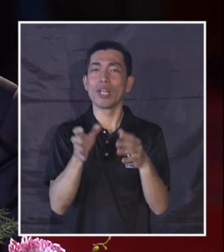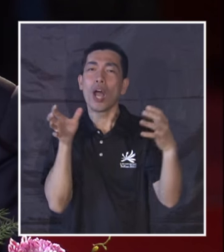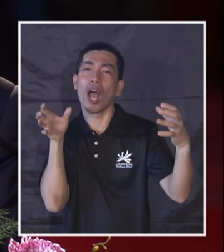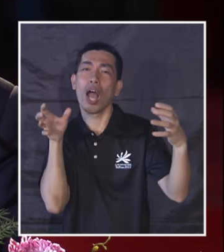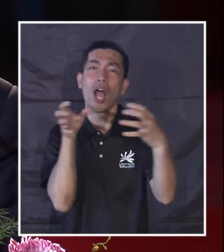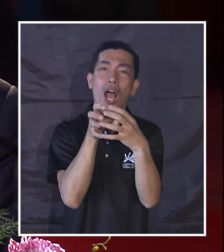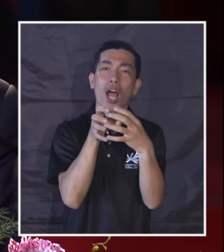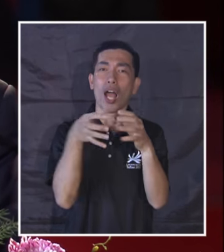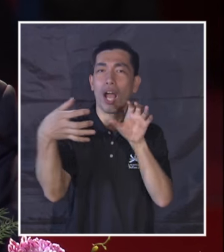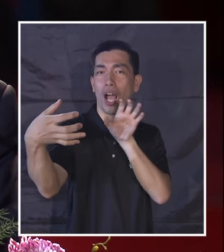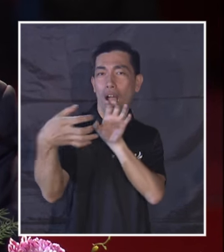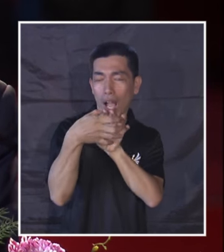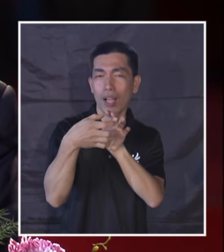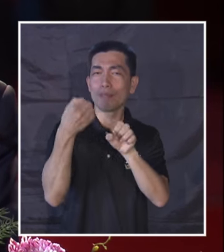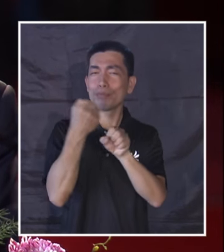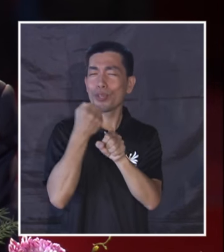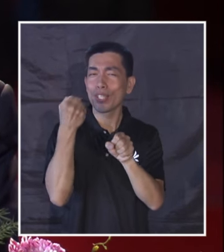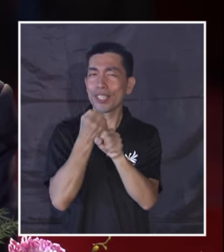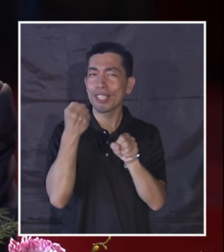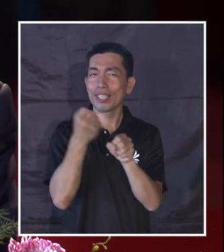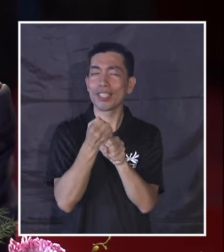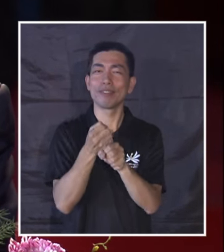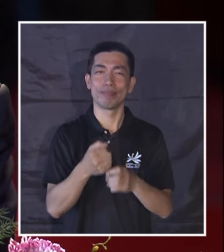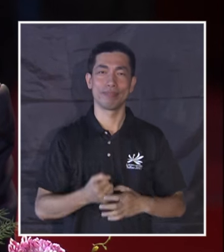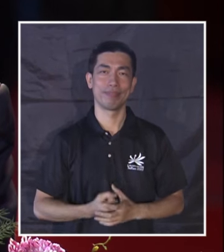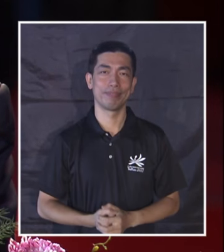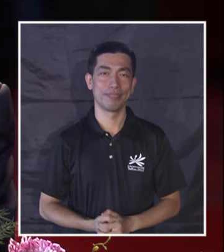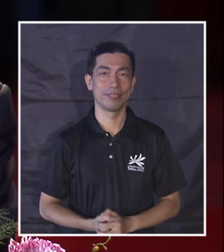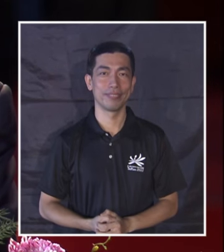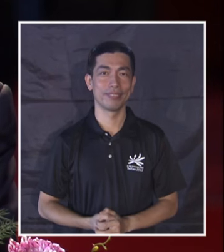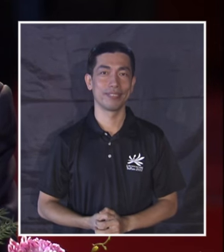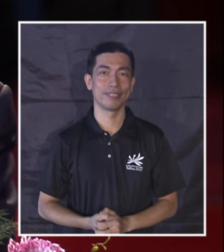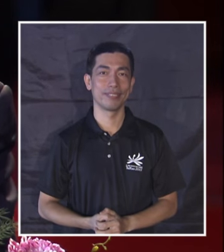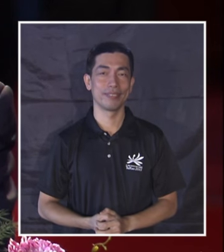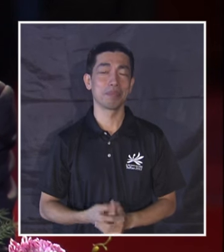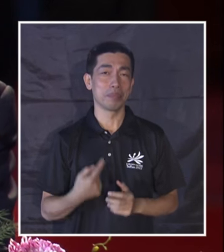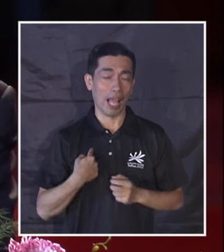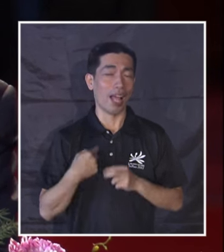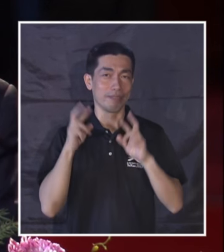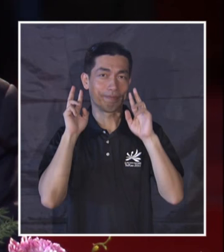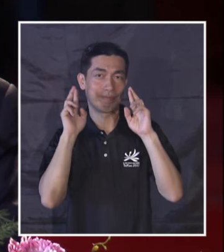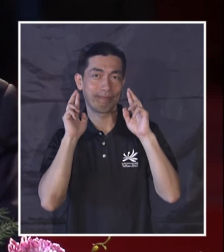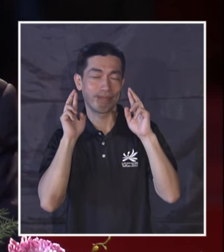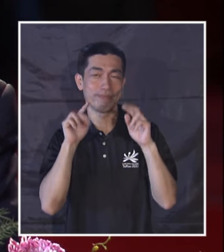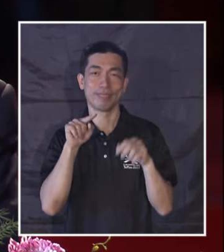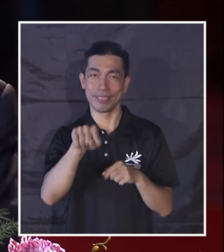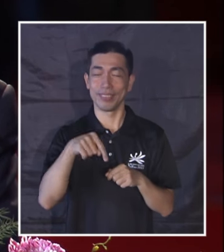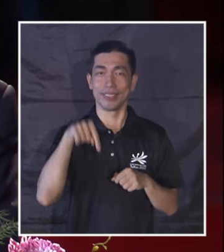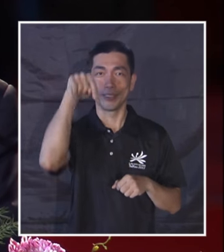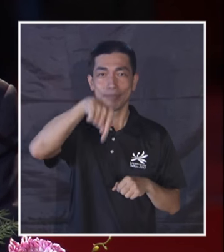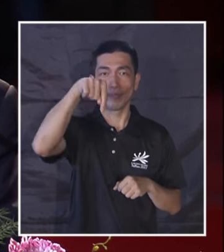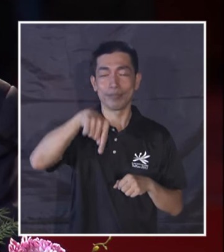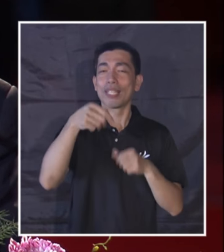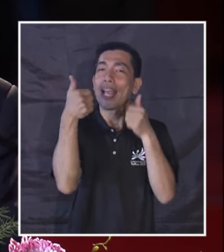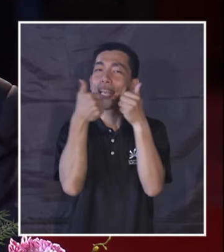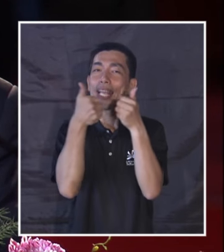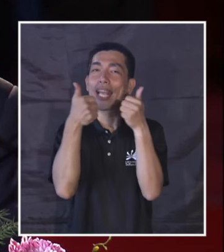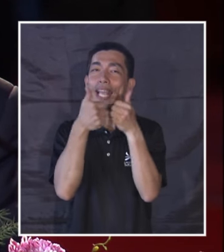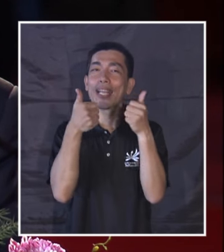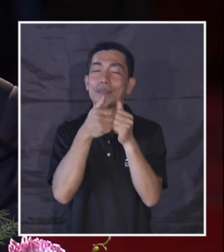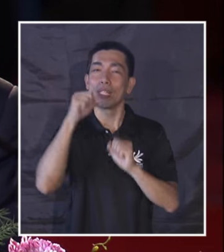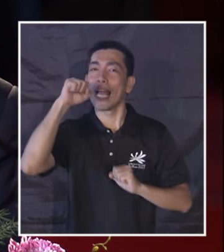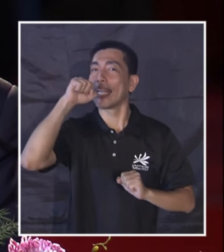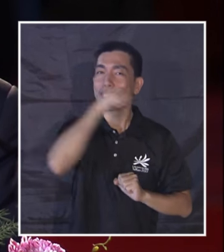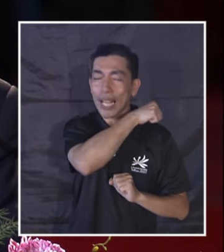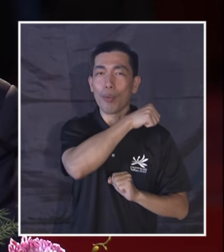透过这一次的赛事活动，会将我国未来举办各项综